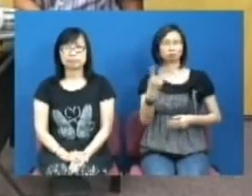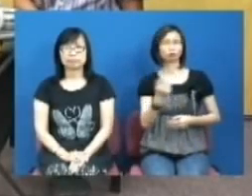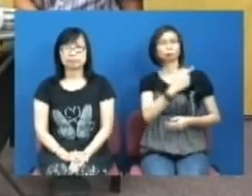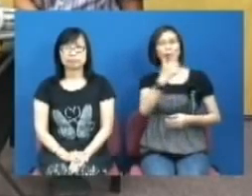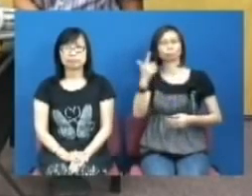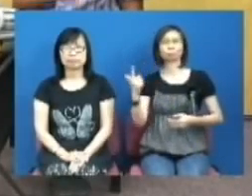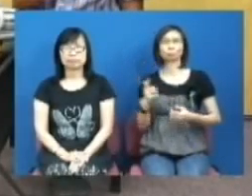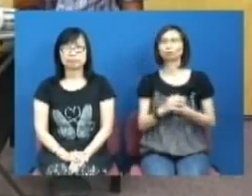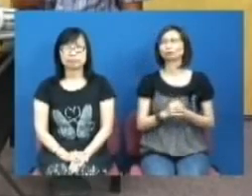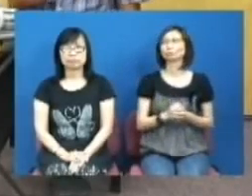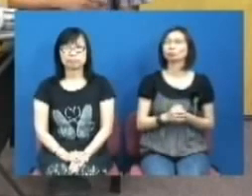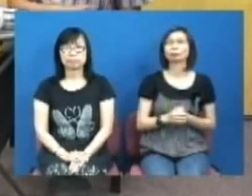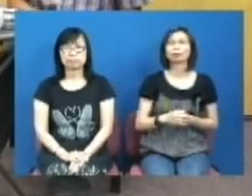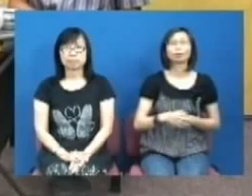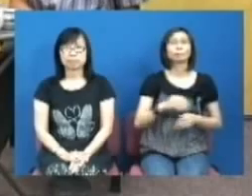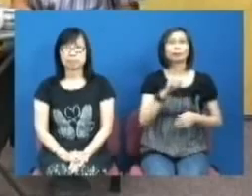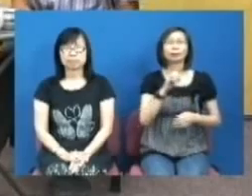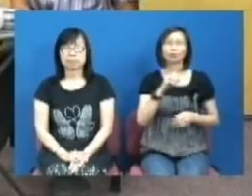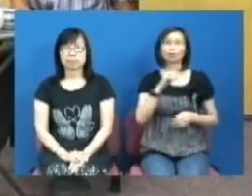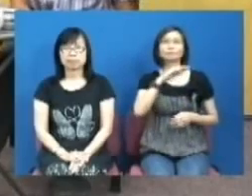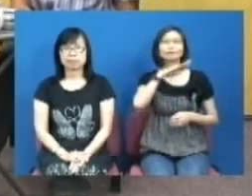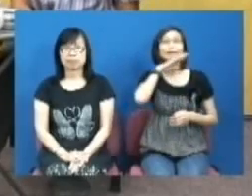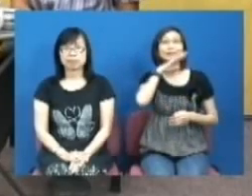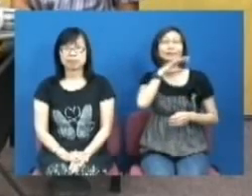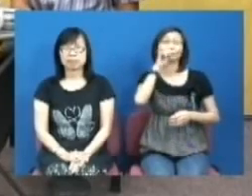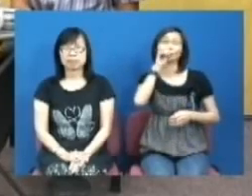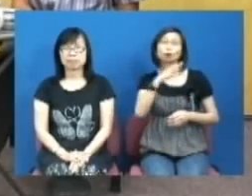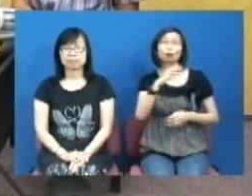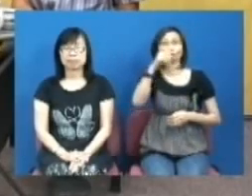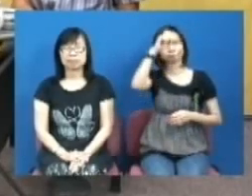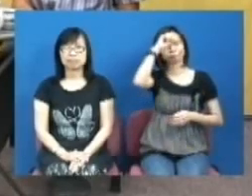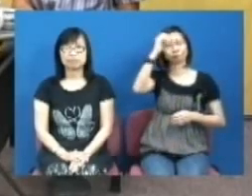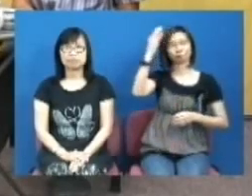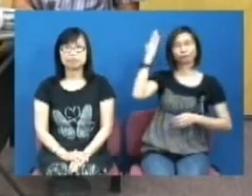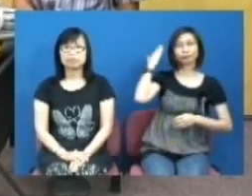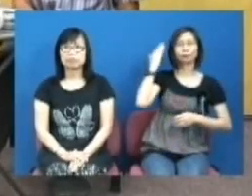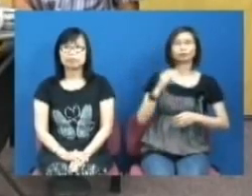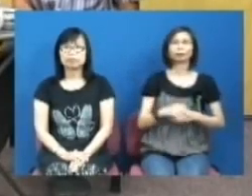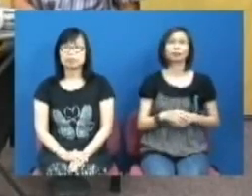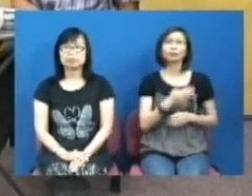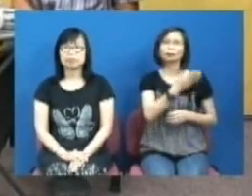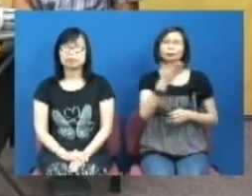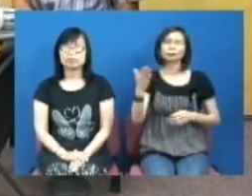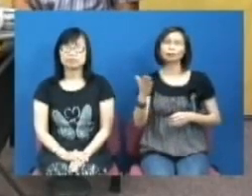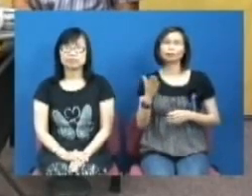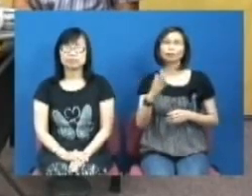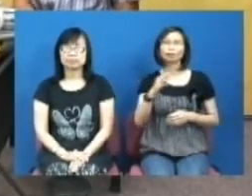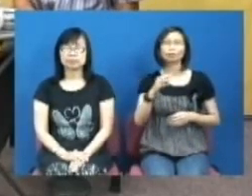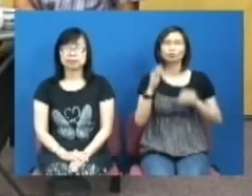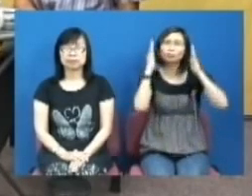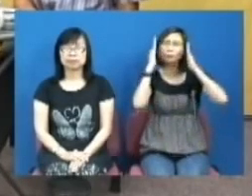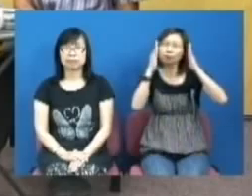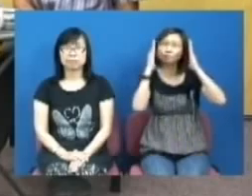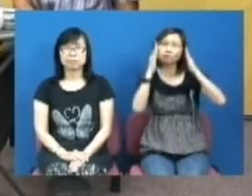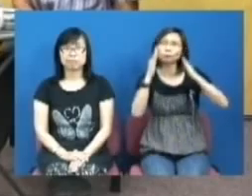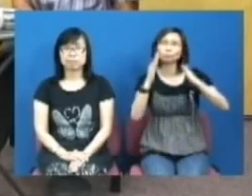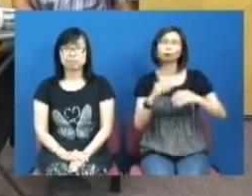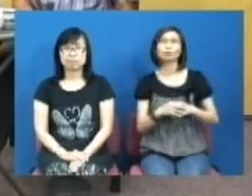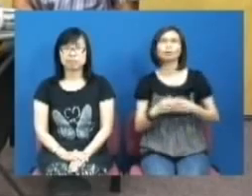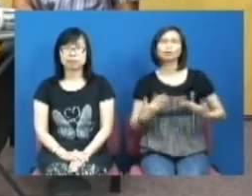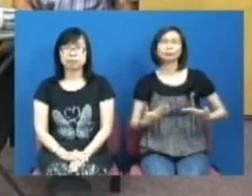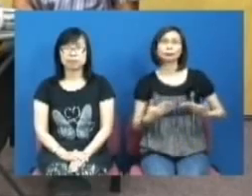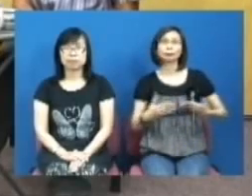啲叫做即係回顧嘅部分之前咧，其實大家都可能有留意到最近即係依一個林瑞麟局長咧，就提出咗就係